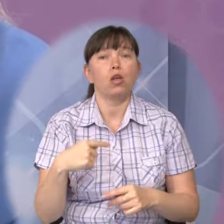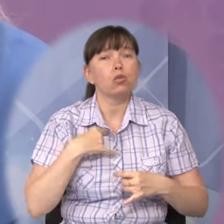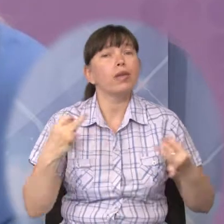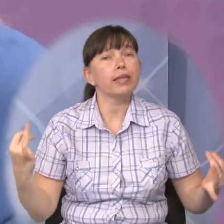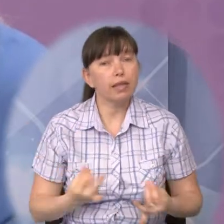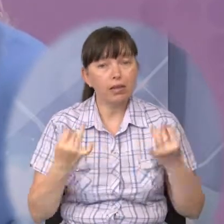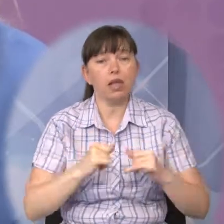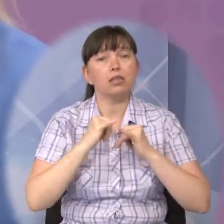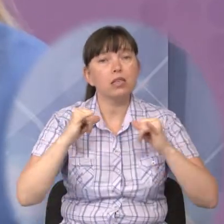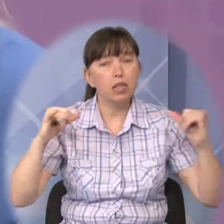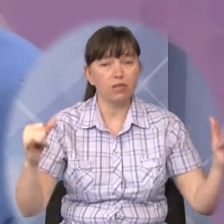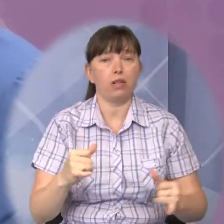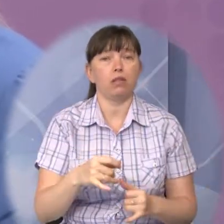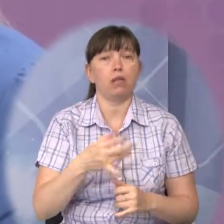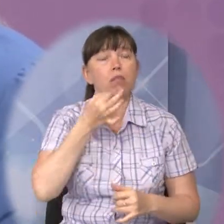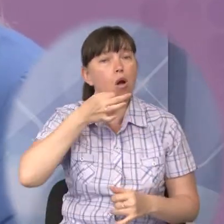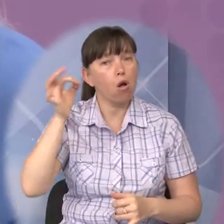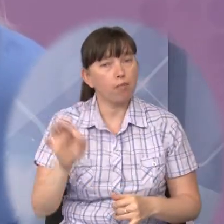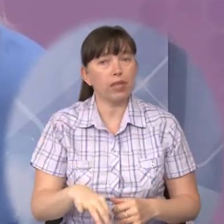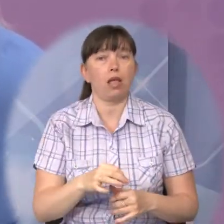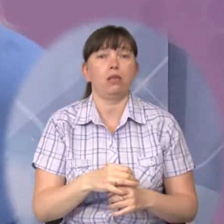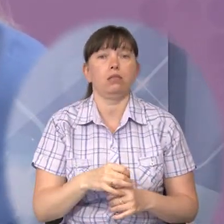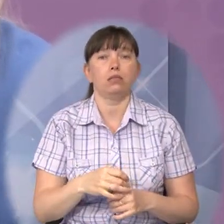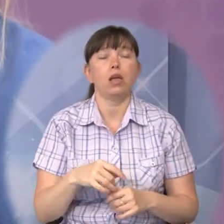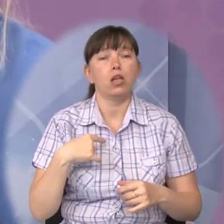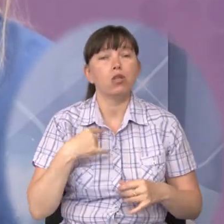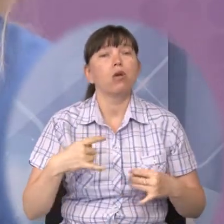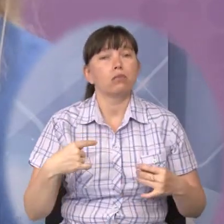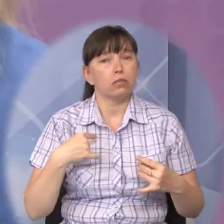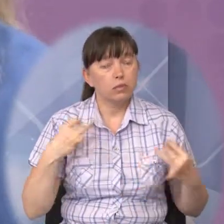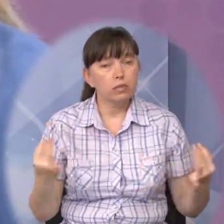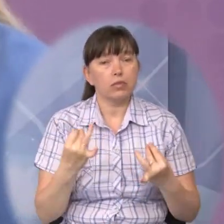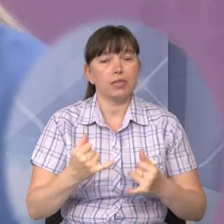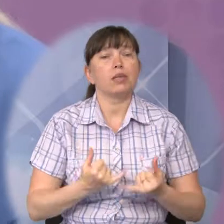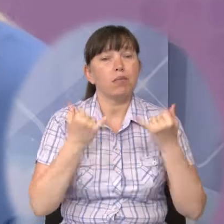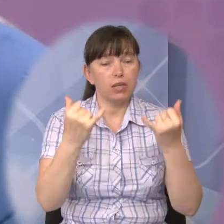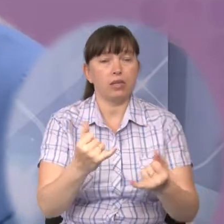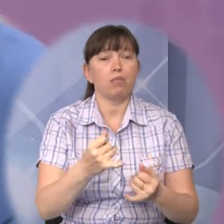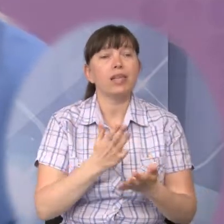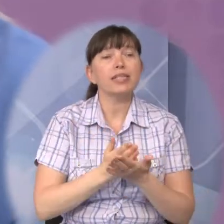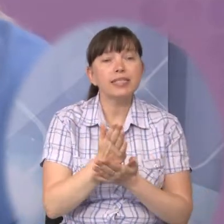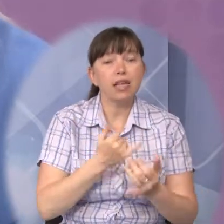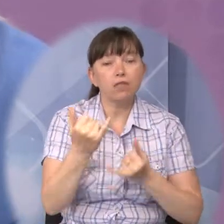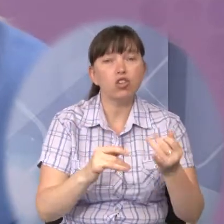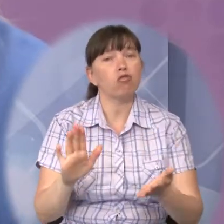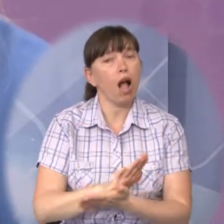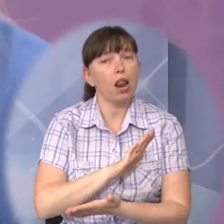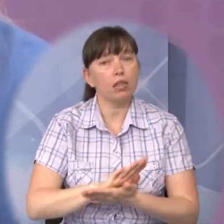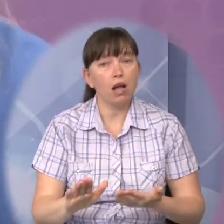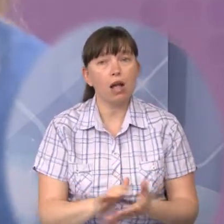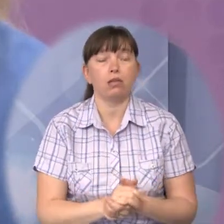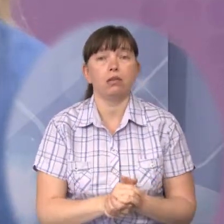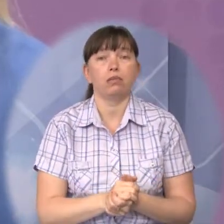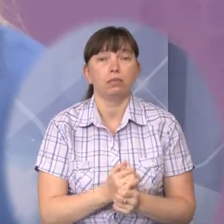să dezvoltăm competențe, suntem interesați să prestăm servicii de calitate. La fel, permanent venim